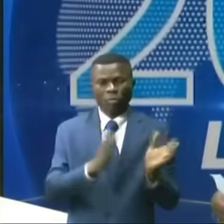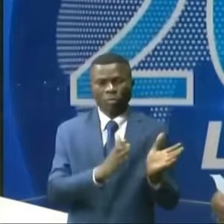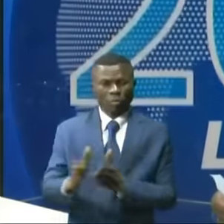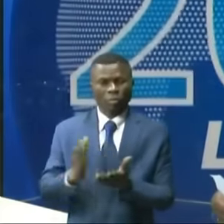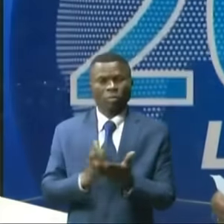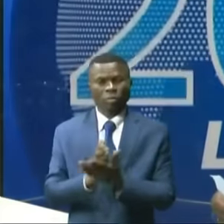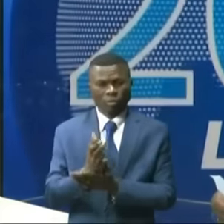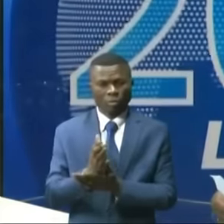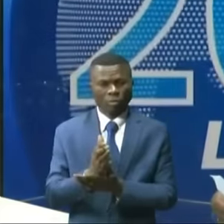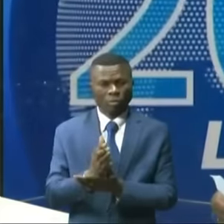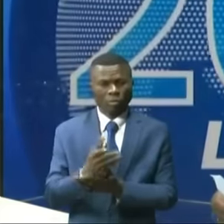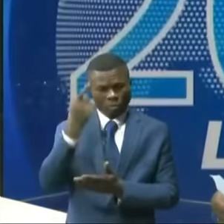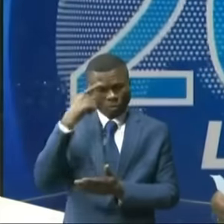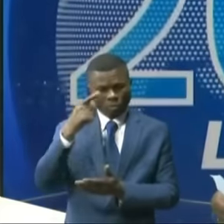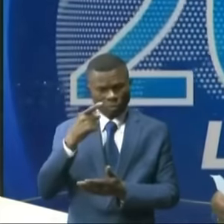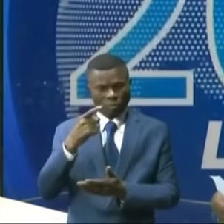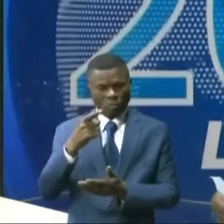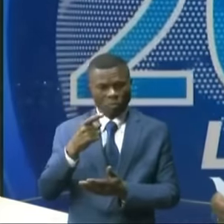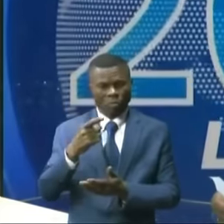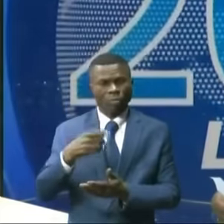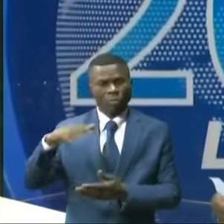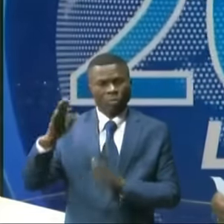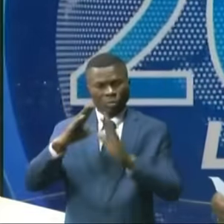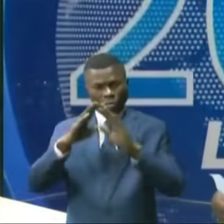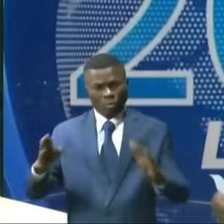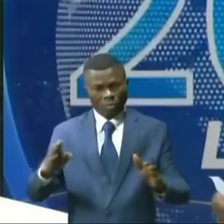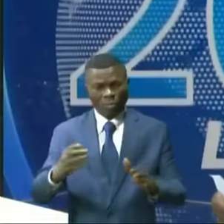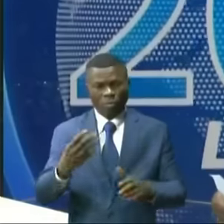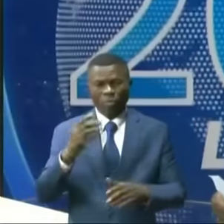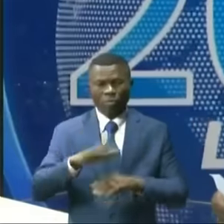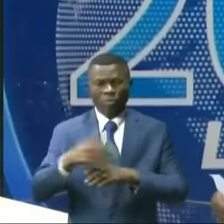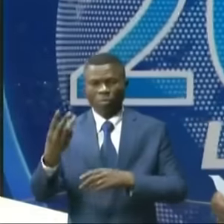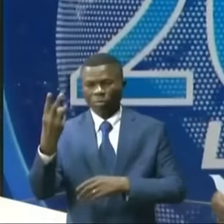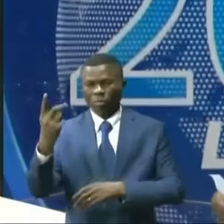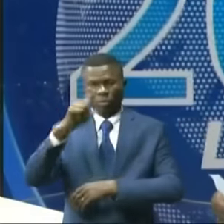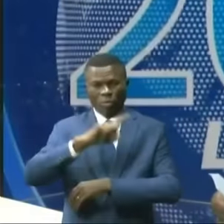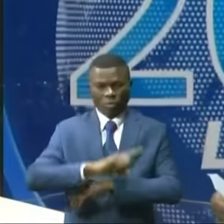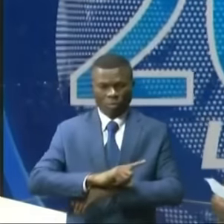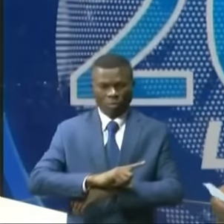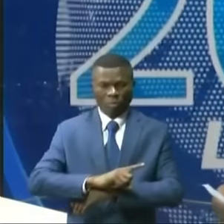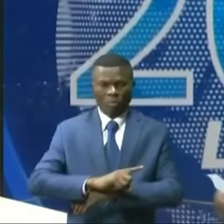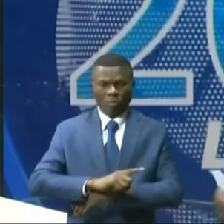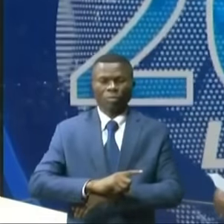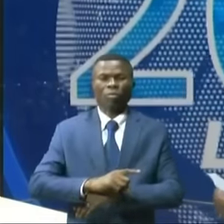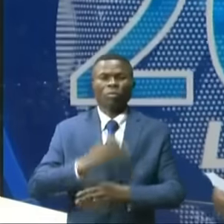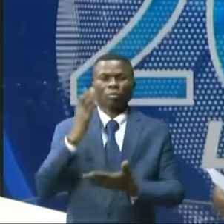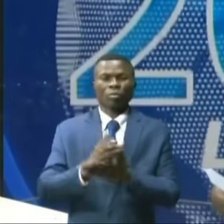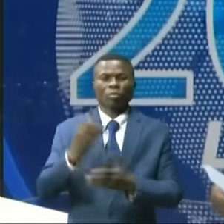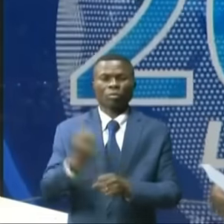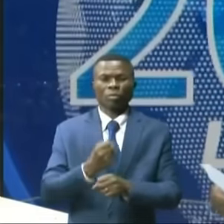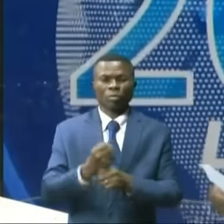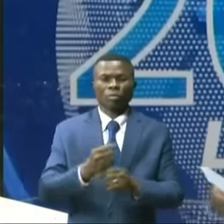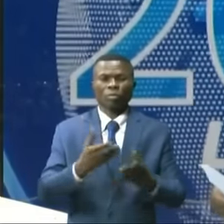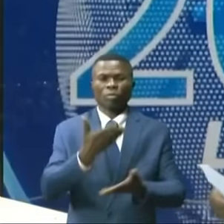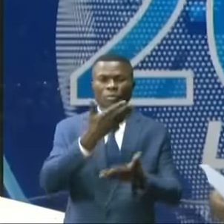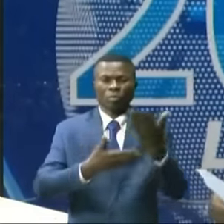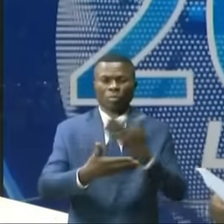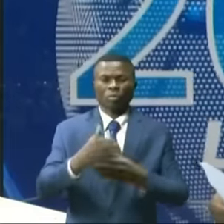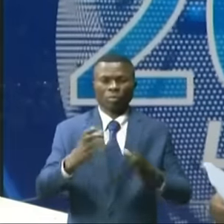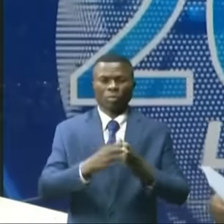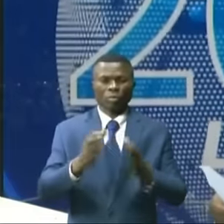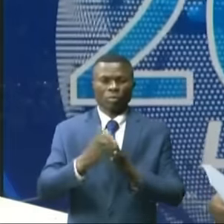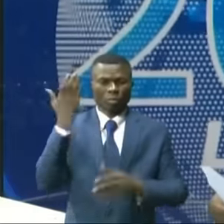dispositions utiles pour procéder en déant 48h à la passation de service avec Monsieur Bondo